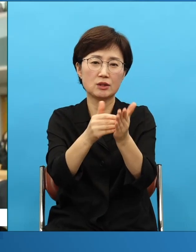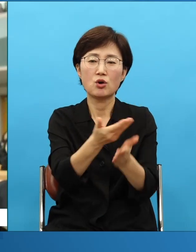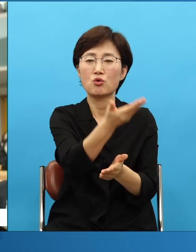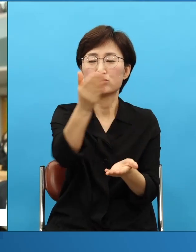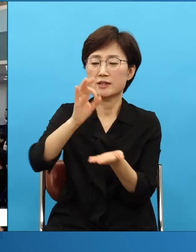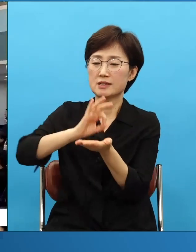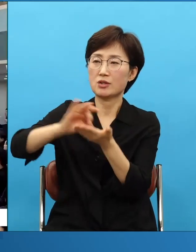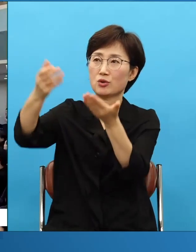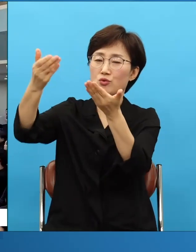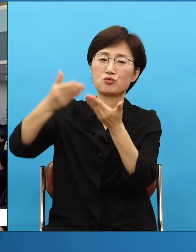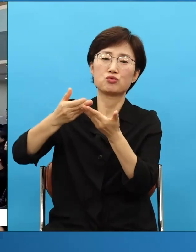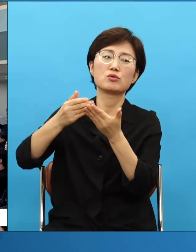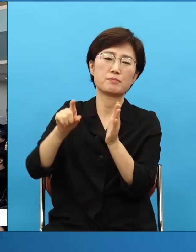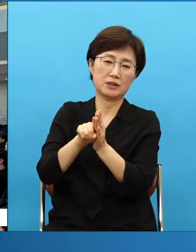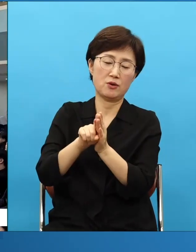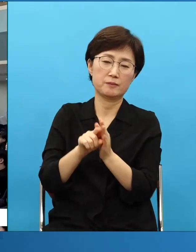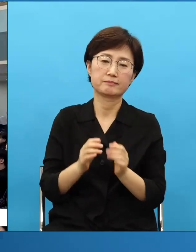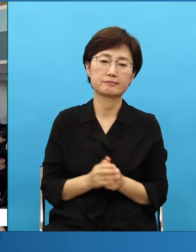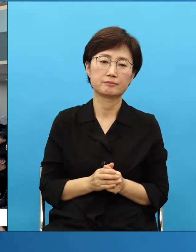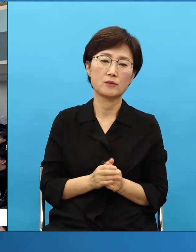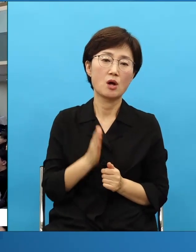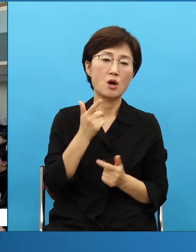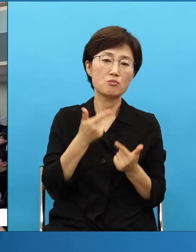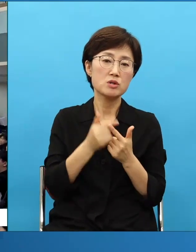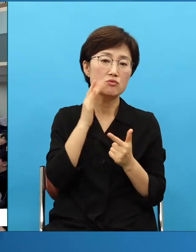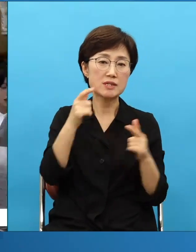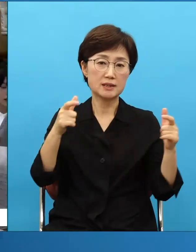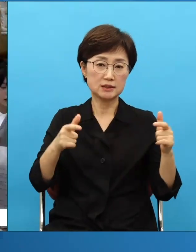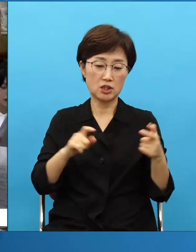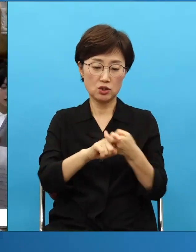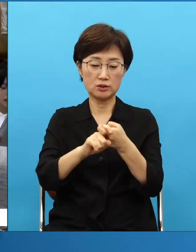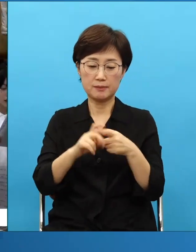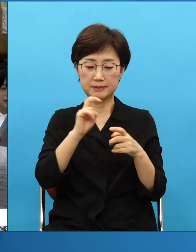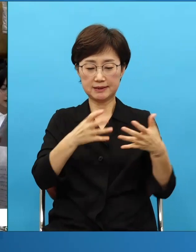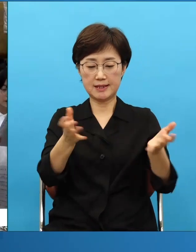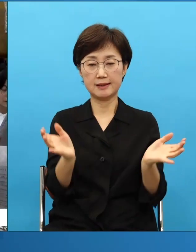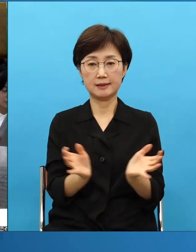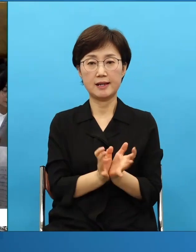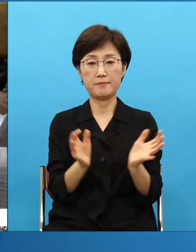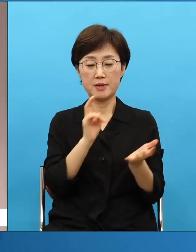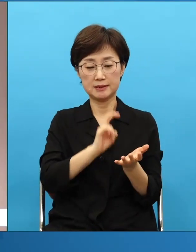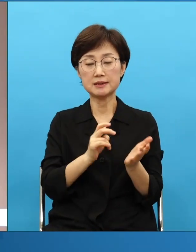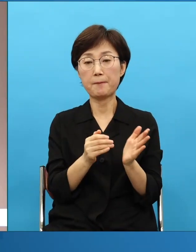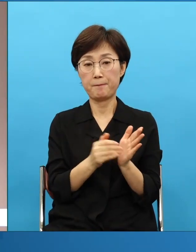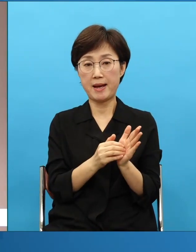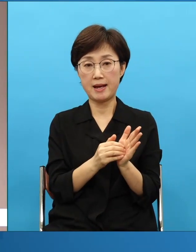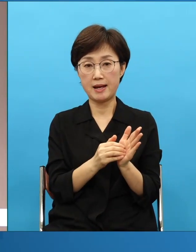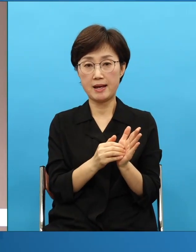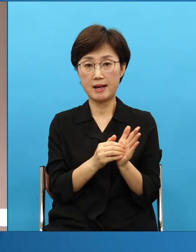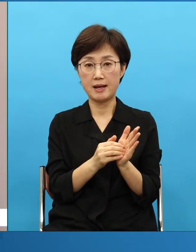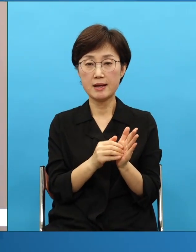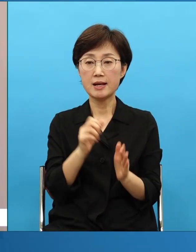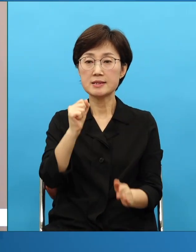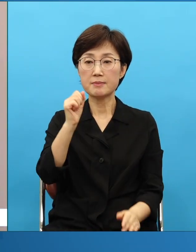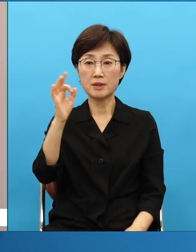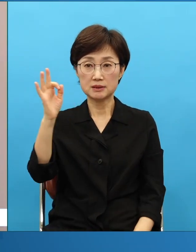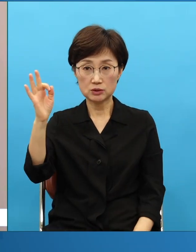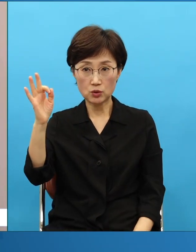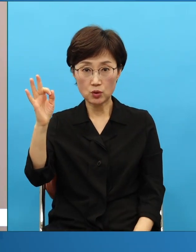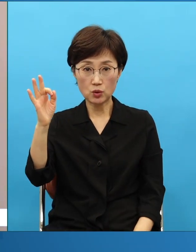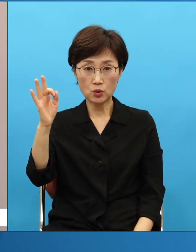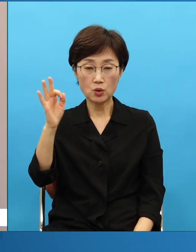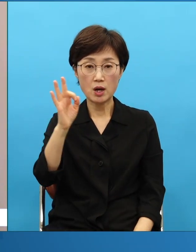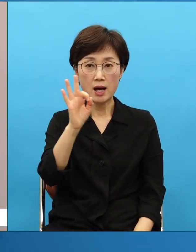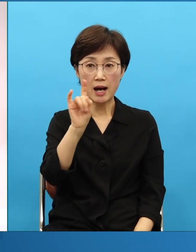줄 믿습니다. 또 부산 울산지회 연합찬양대가 하나님을 찬양했고 샌프란시스코,